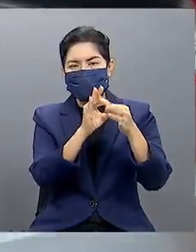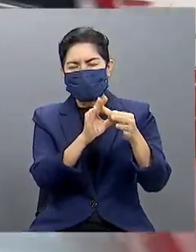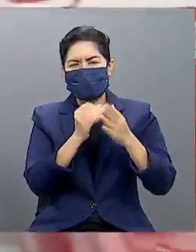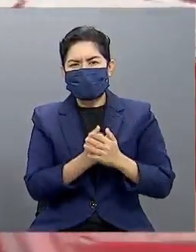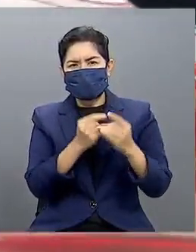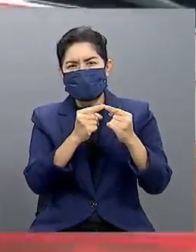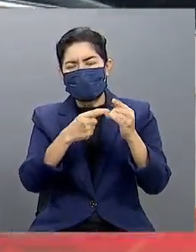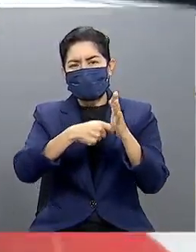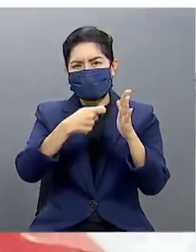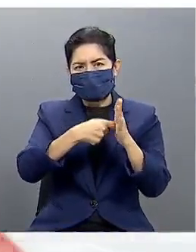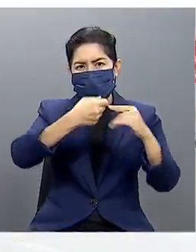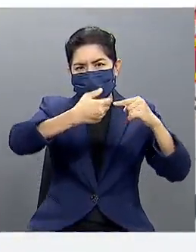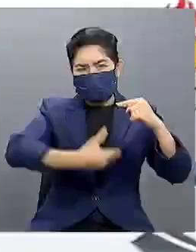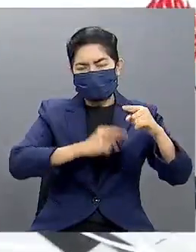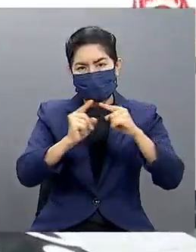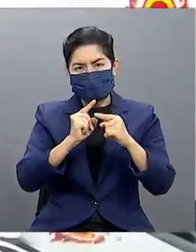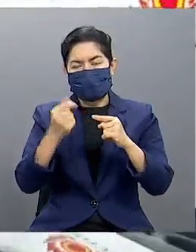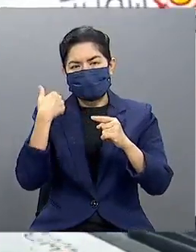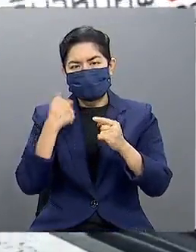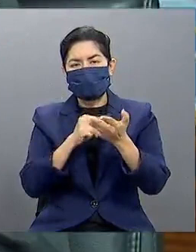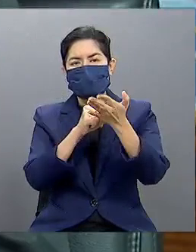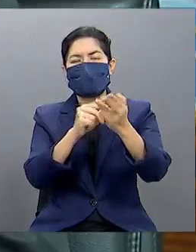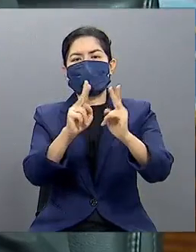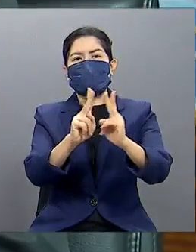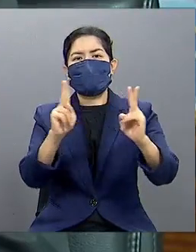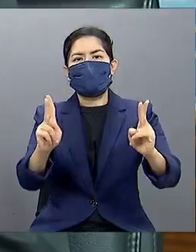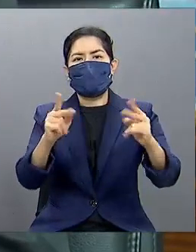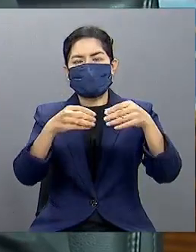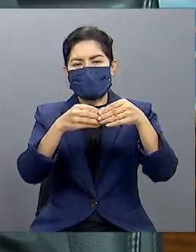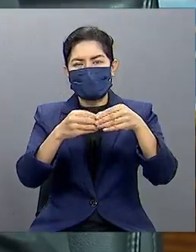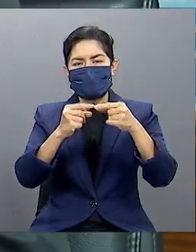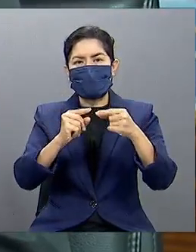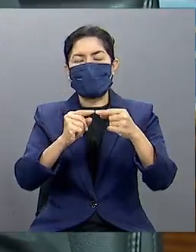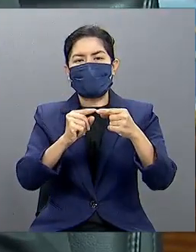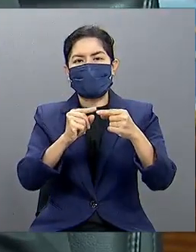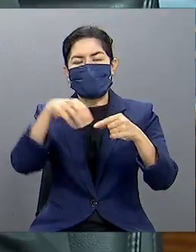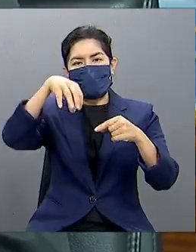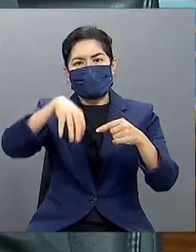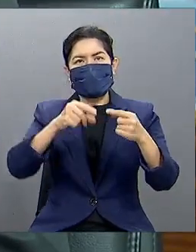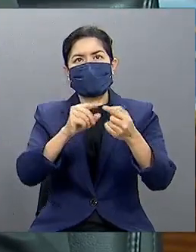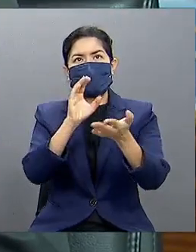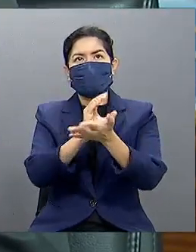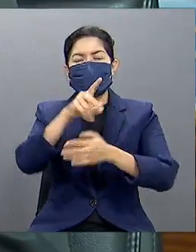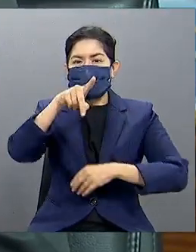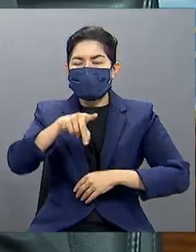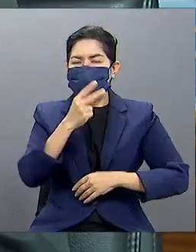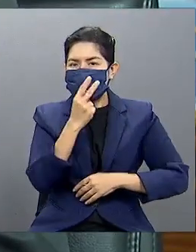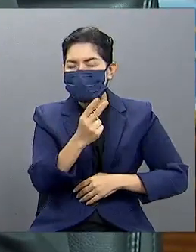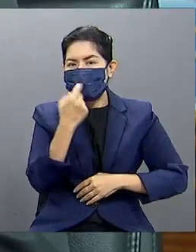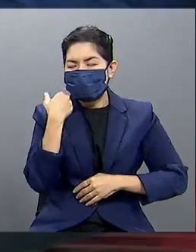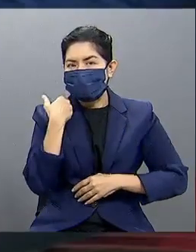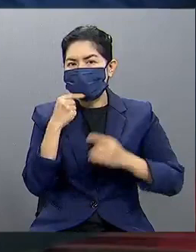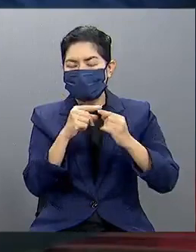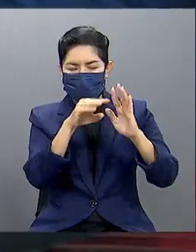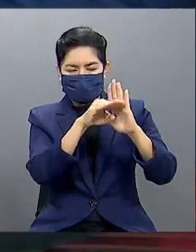รวมมาได้ทั้งหมดเสนอต่อคณะกรรมการคดีพิเศษเพื่อให้กลั่นกรองพิจารณาว่าเข้าเงื่อนไขหลักเกณฑ์ที่จะรับไว้เป็น